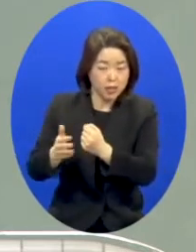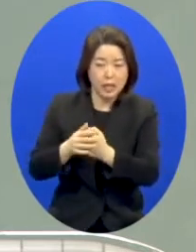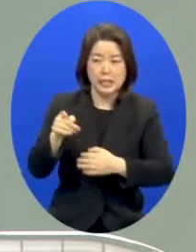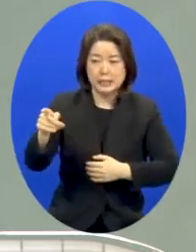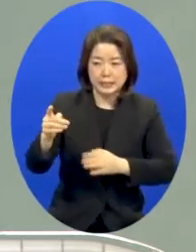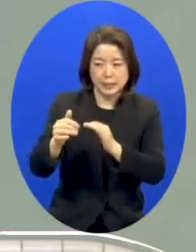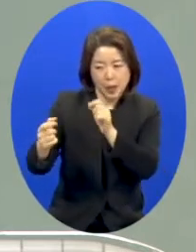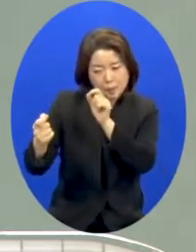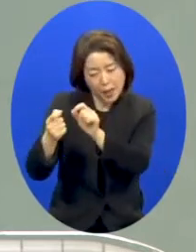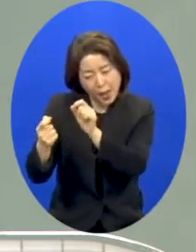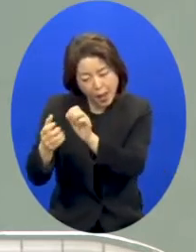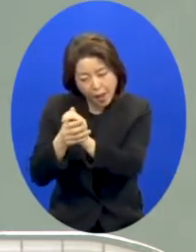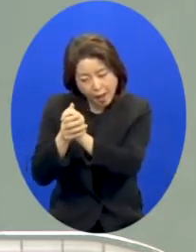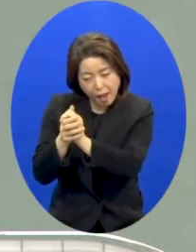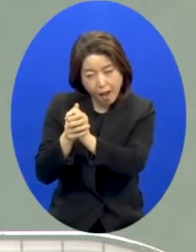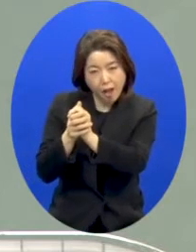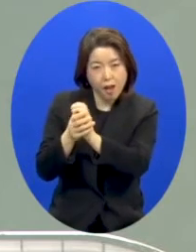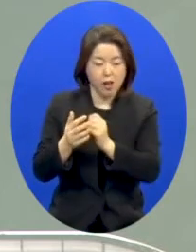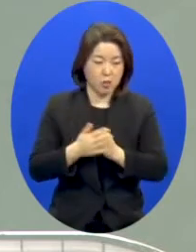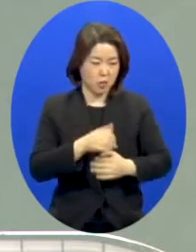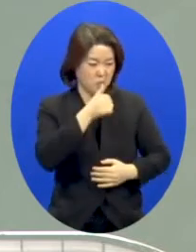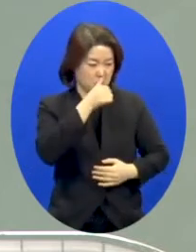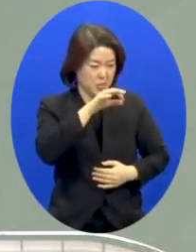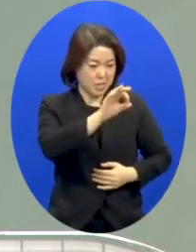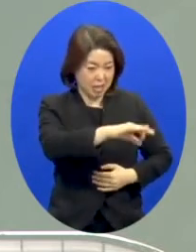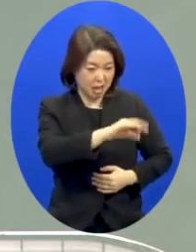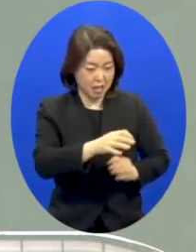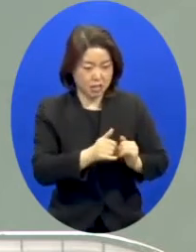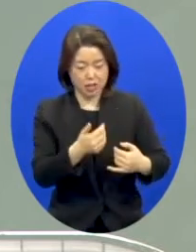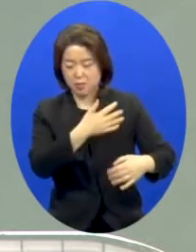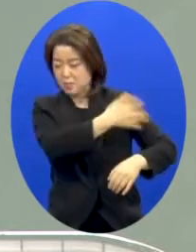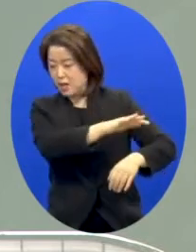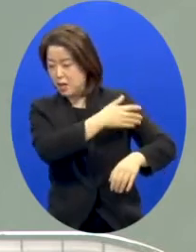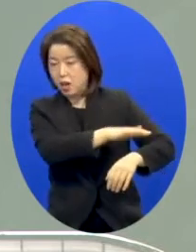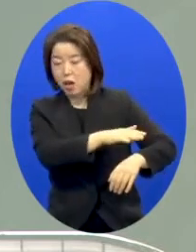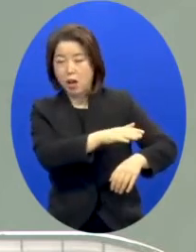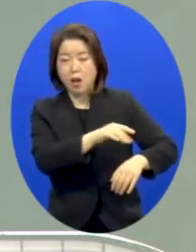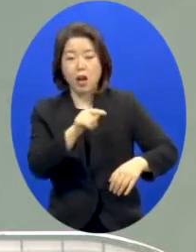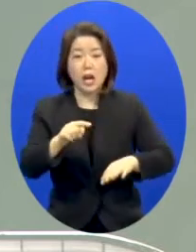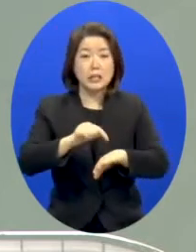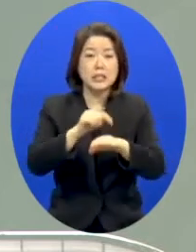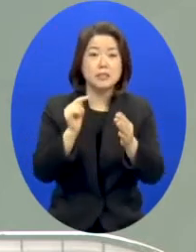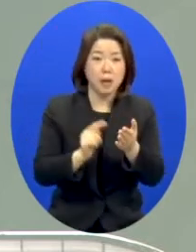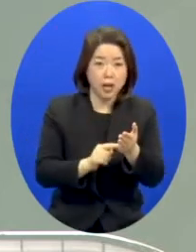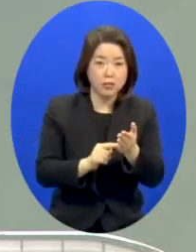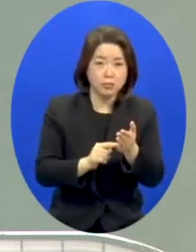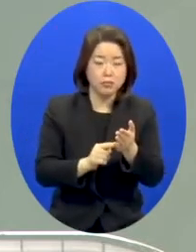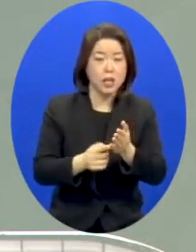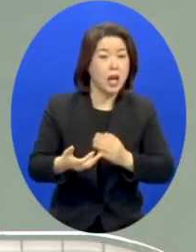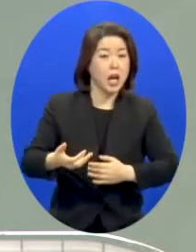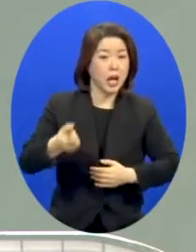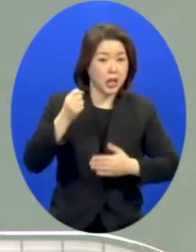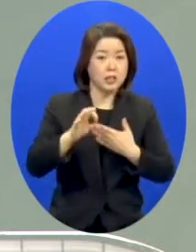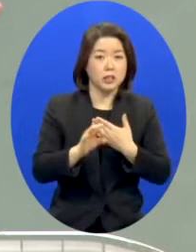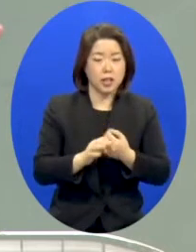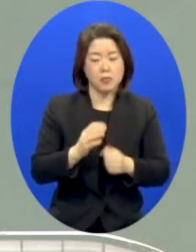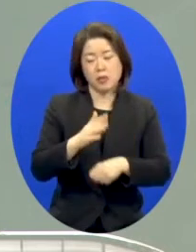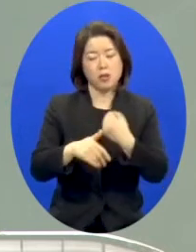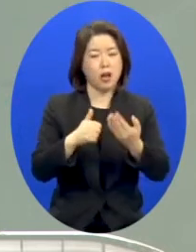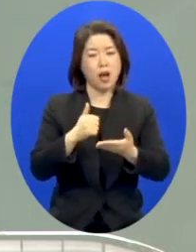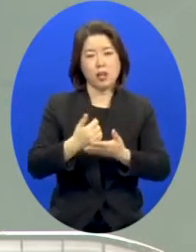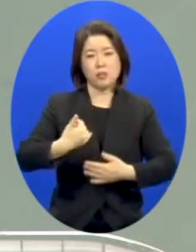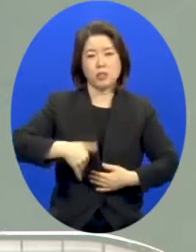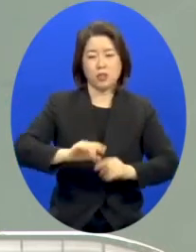사람을 가까이 하고 보잘것 없고 약한 사람은 멀리 하는 마음 그런 마음을 가진 사람은 하나님의